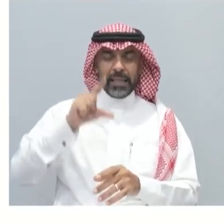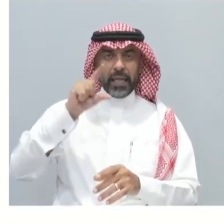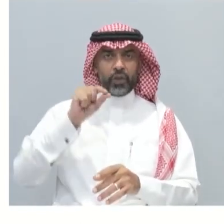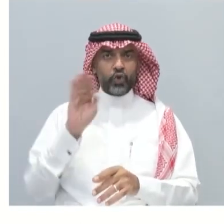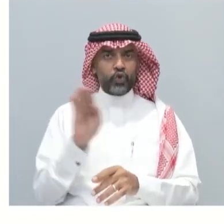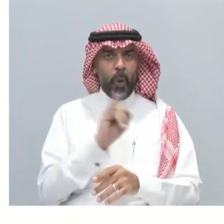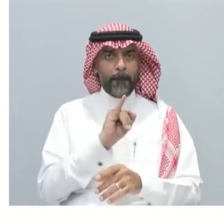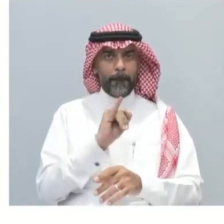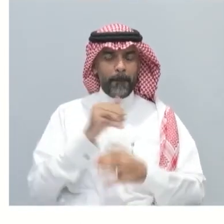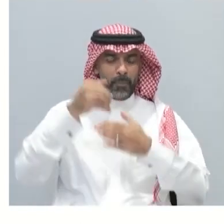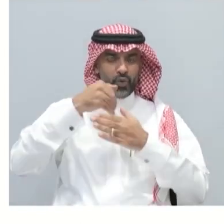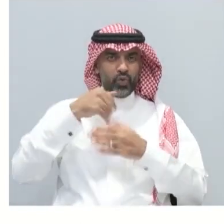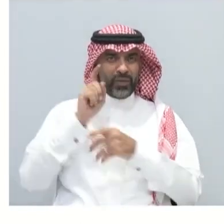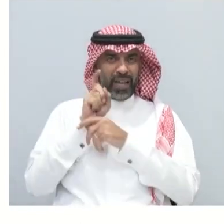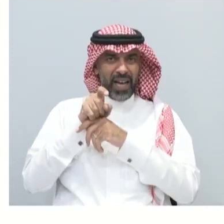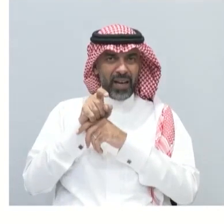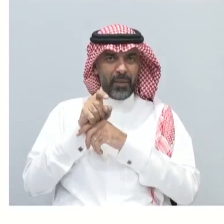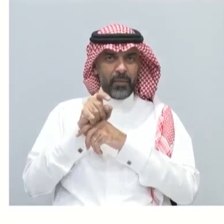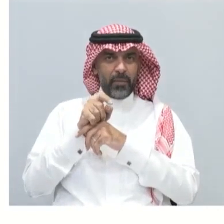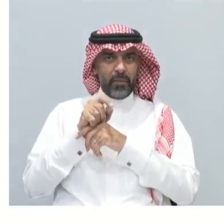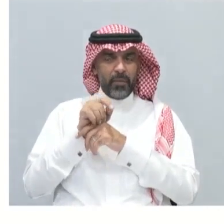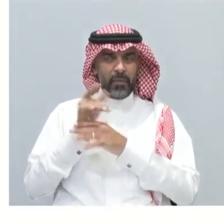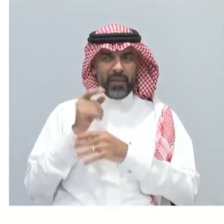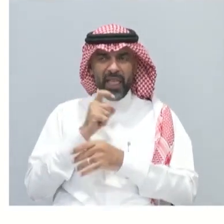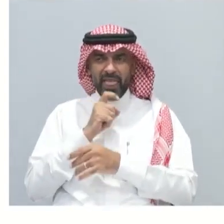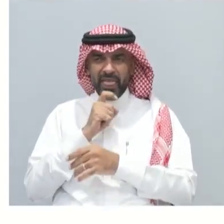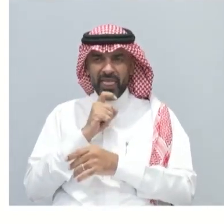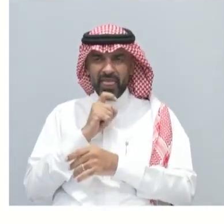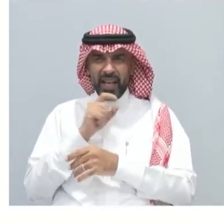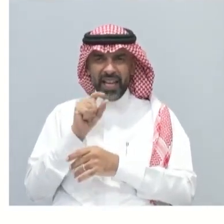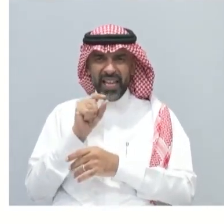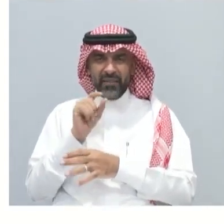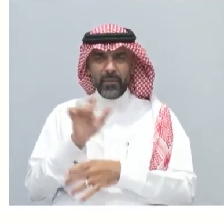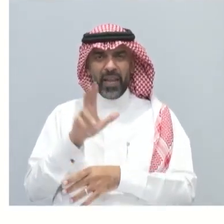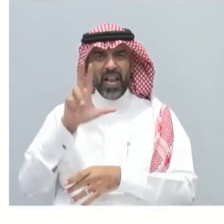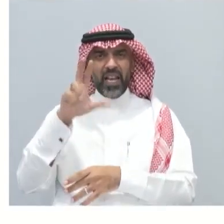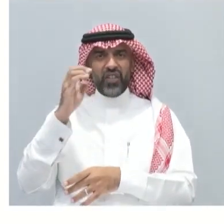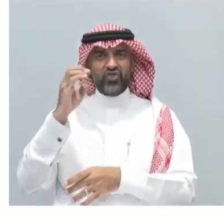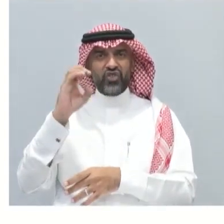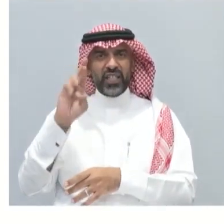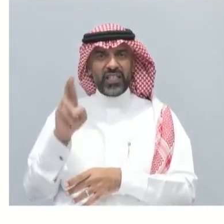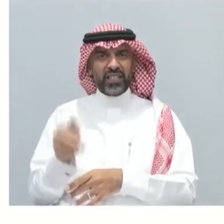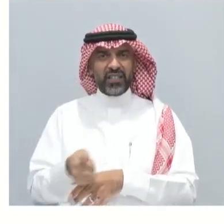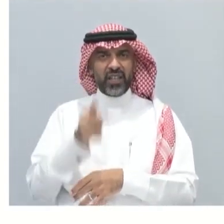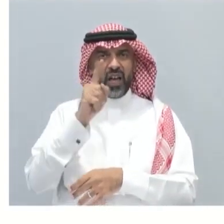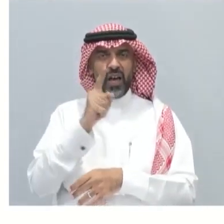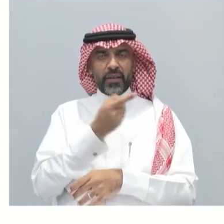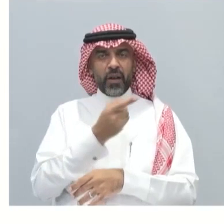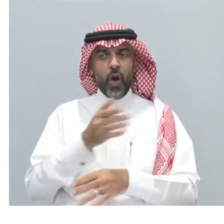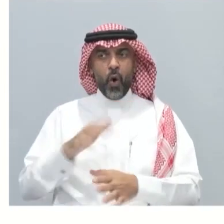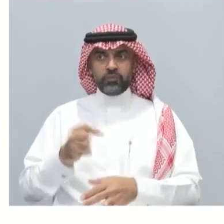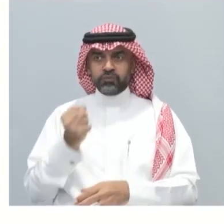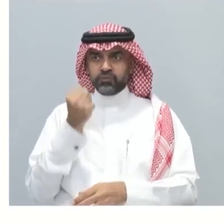العقارب المنتشره في المملكه ما بين الضعيفه كالعقرب الجزار الى الشديده السميه